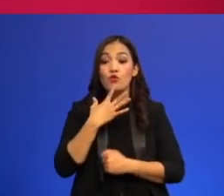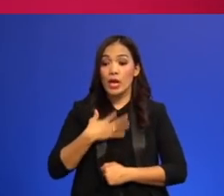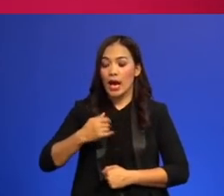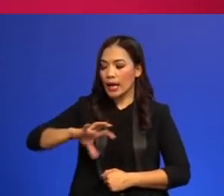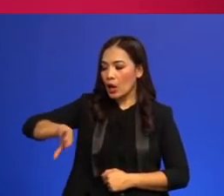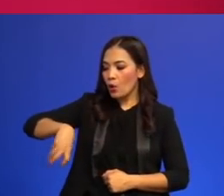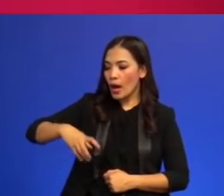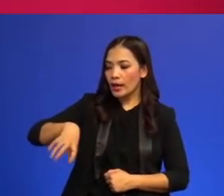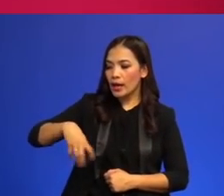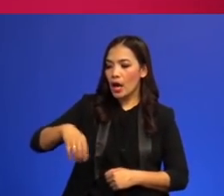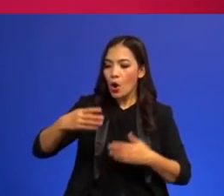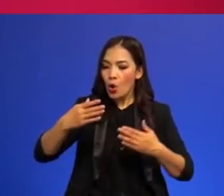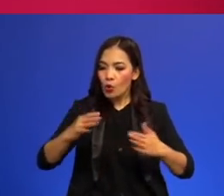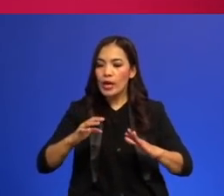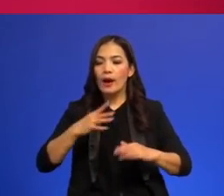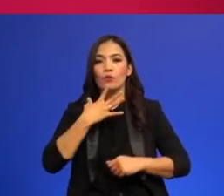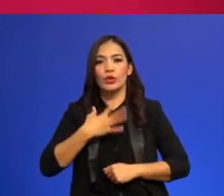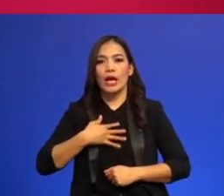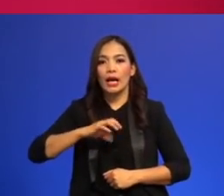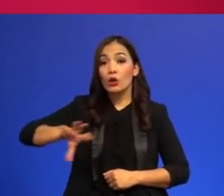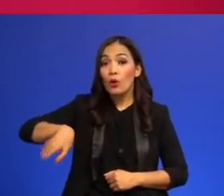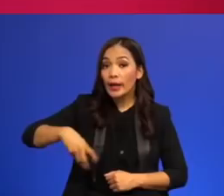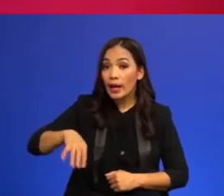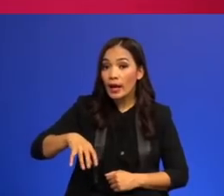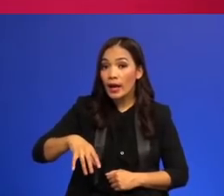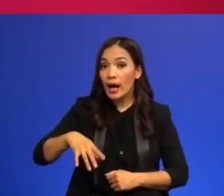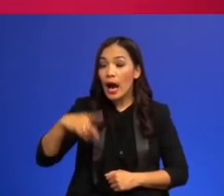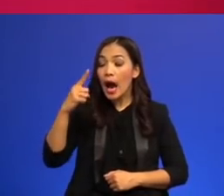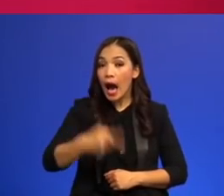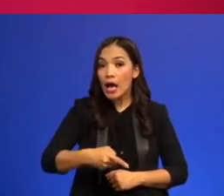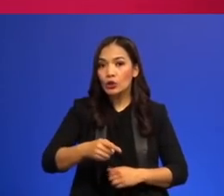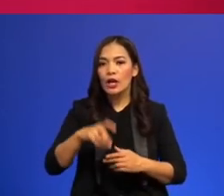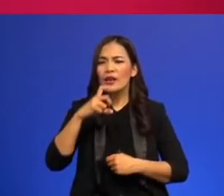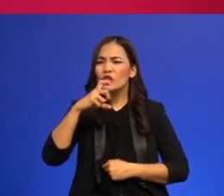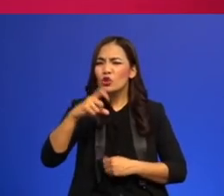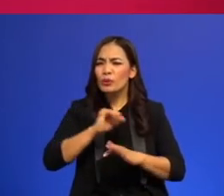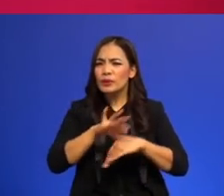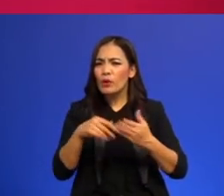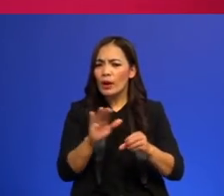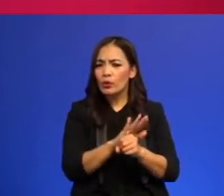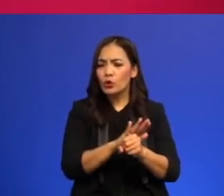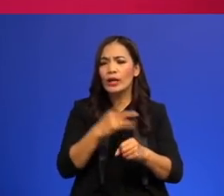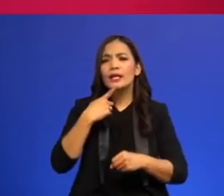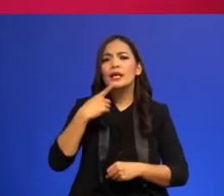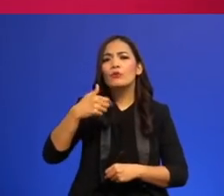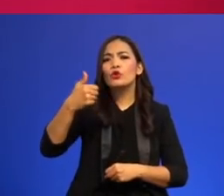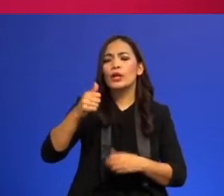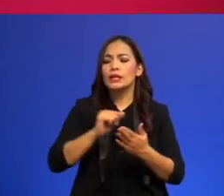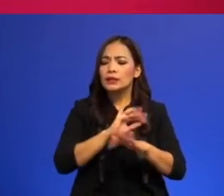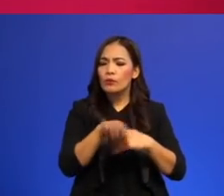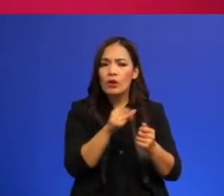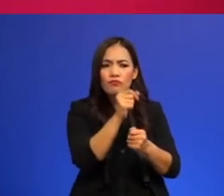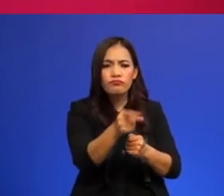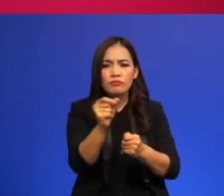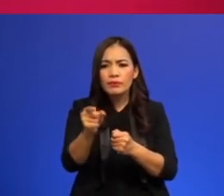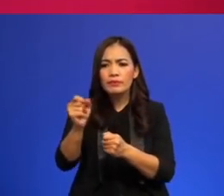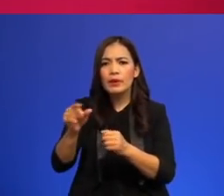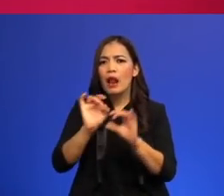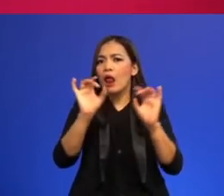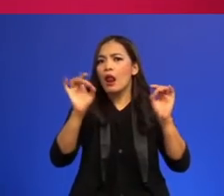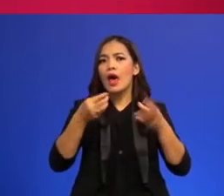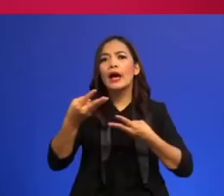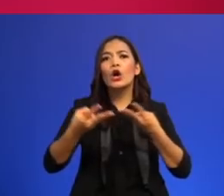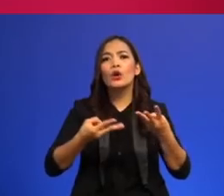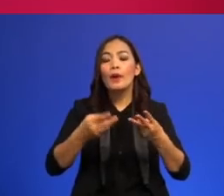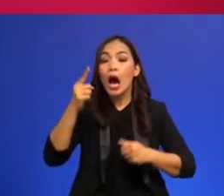berkeluarga, sudah berkeluarga, tentu dia harus mencukupi kebutuhan anak istri dan dirinya. Tetapi dia